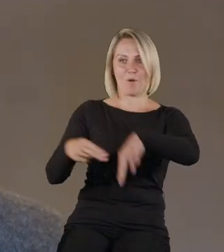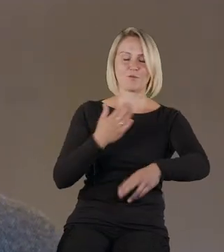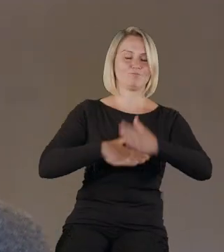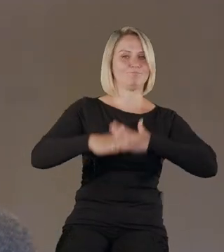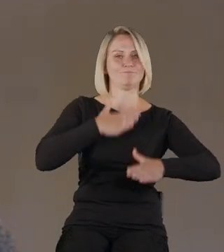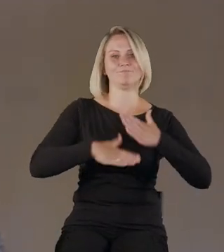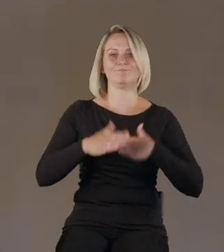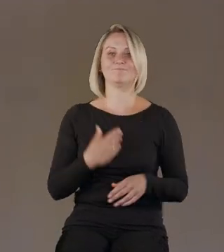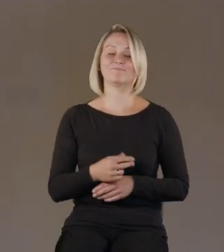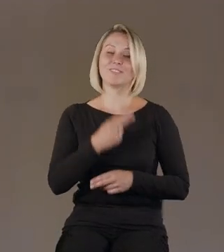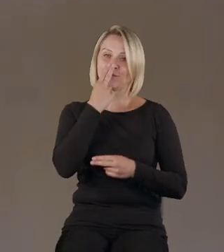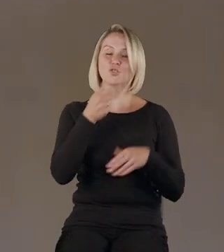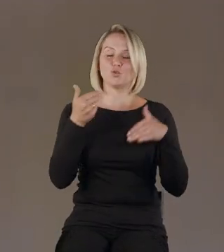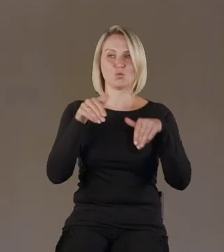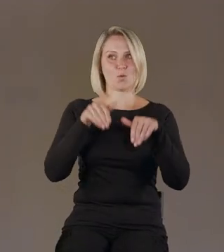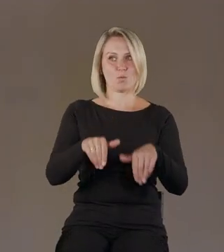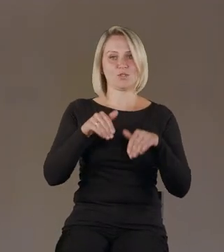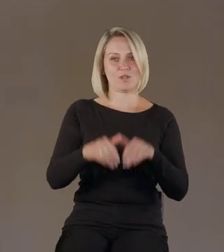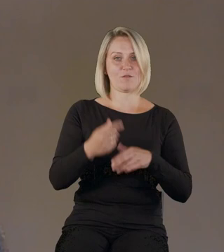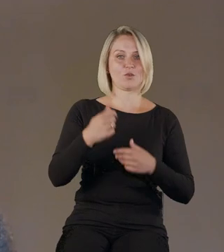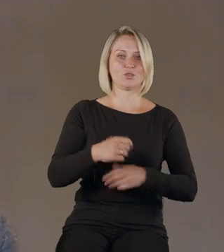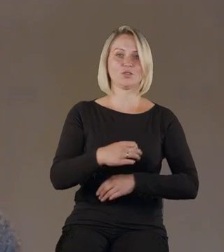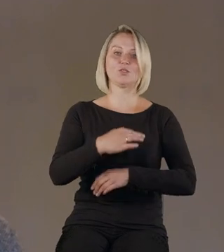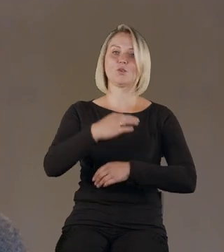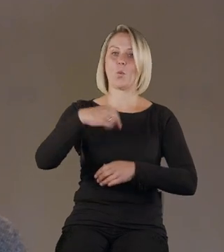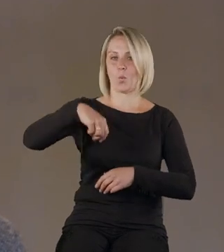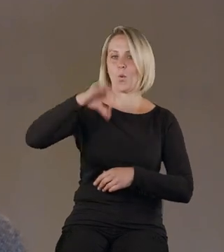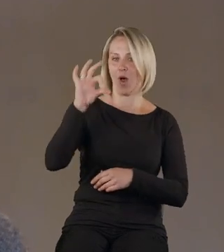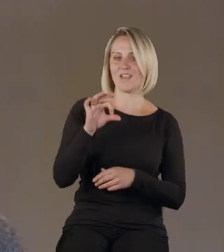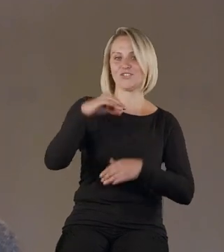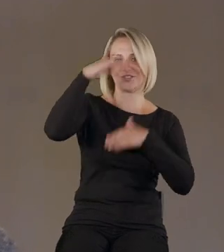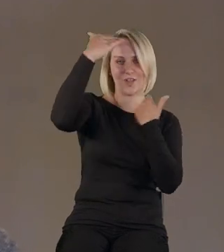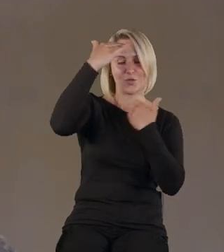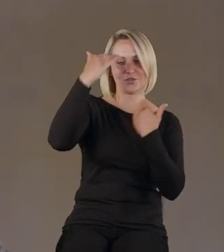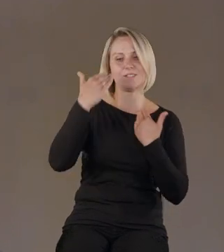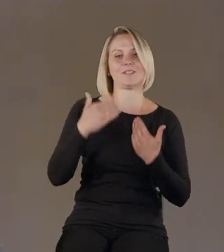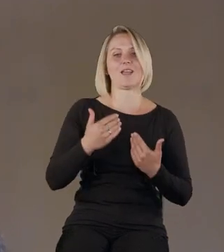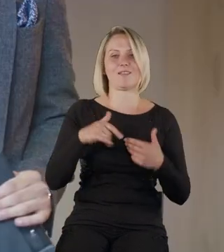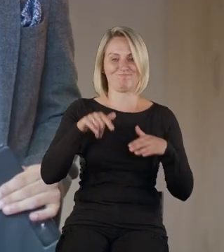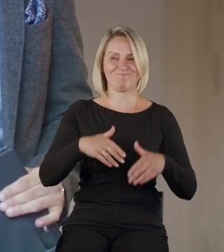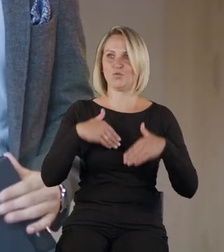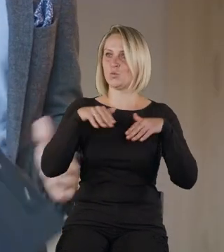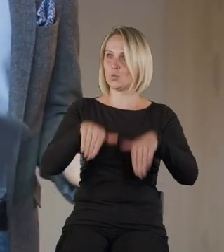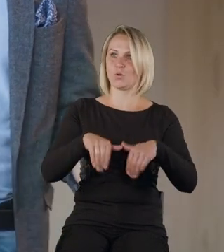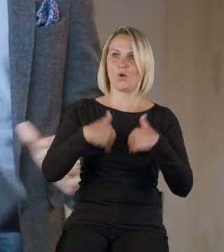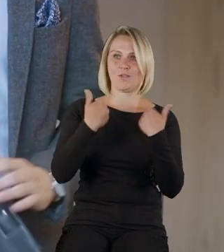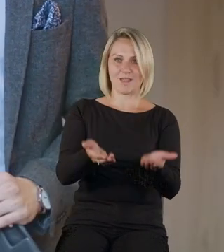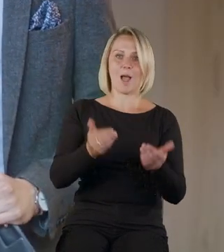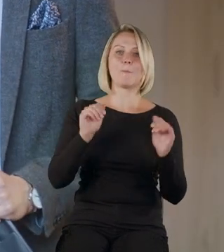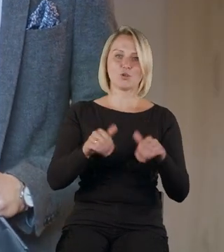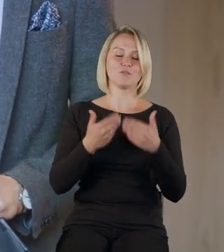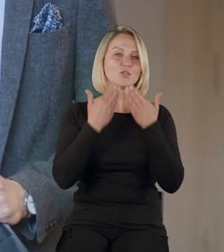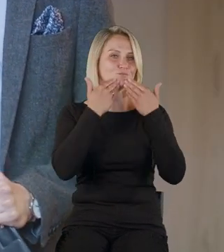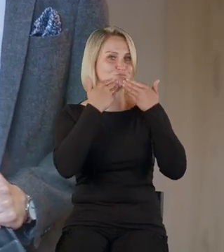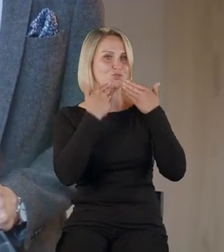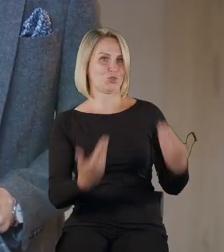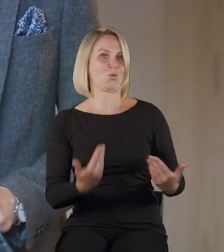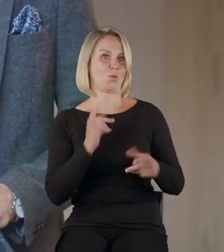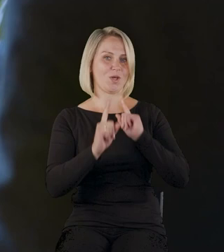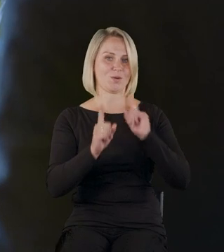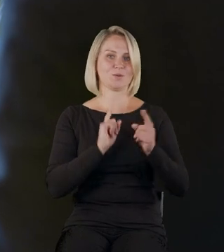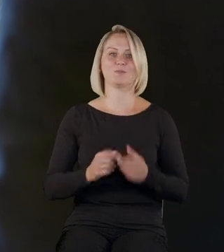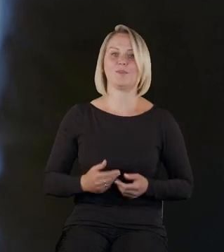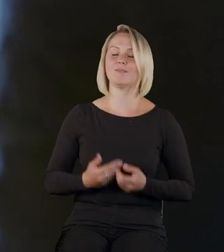widzicie, możliwości jest naprawdę wiele. Uniwersytet Śląski w Katowicach właśnie takie stwarza. Dziękuję Pani Marto bardzo za